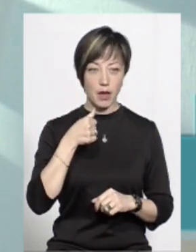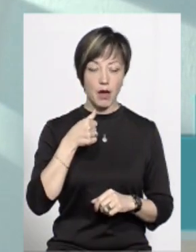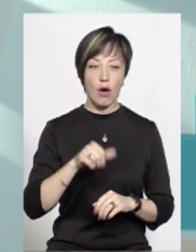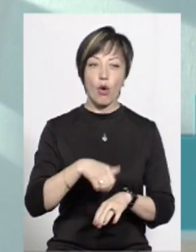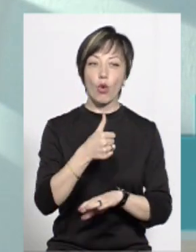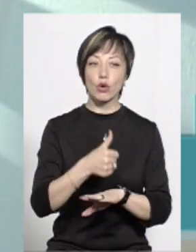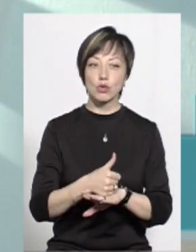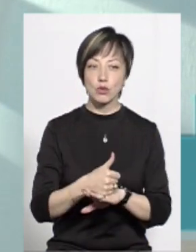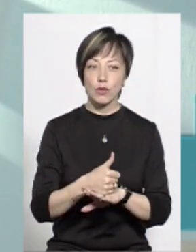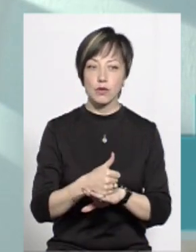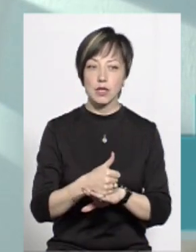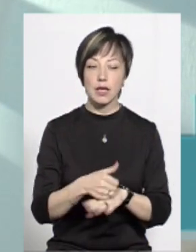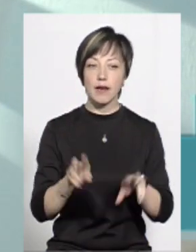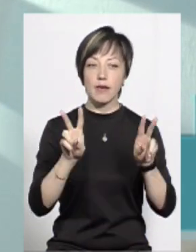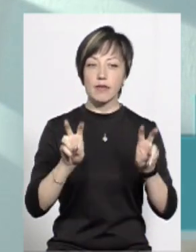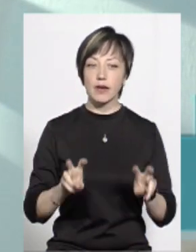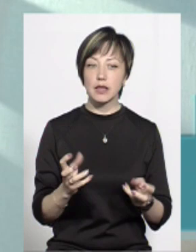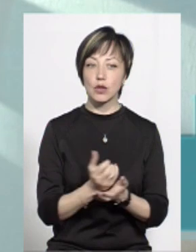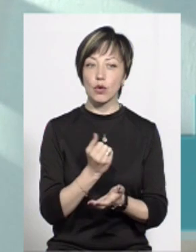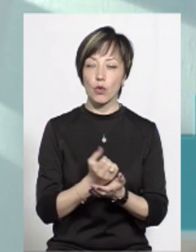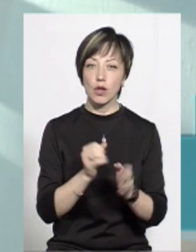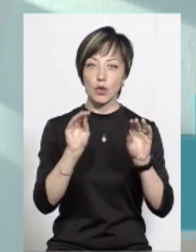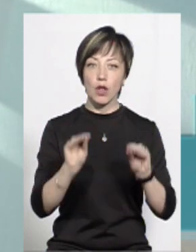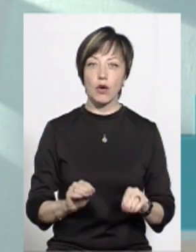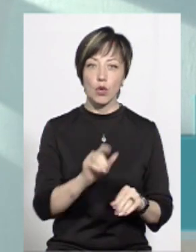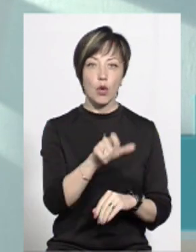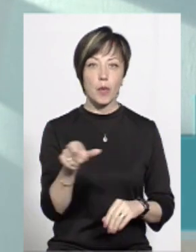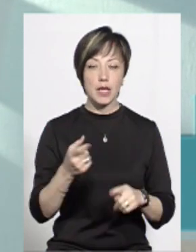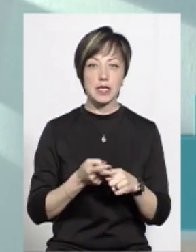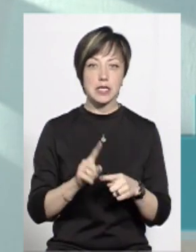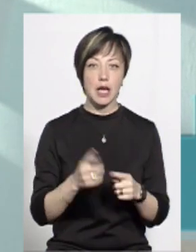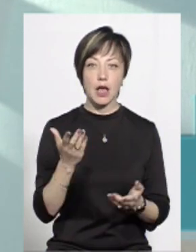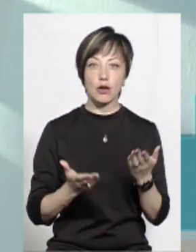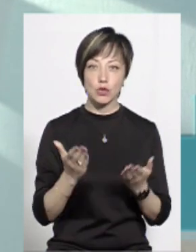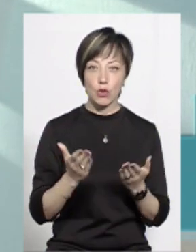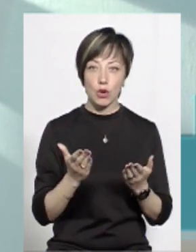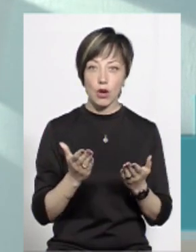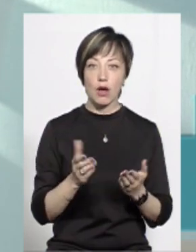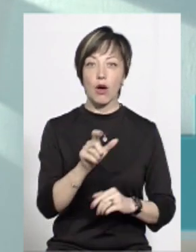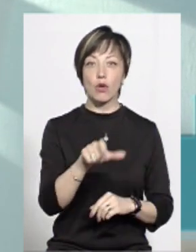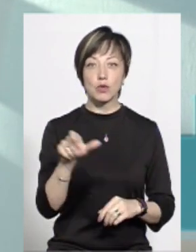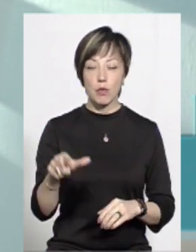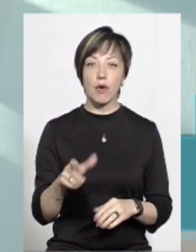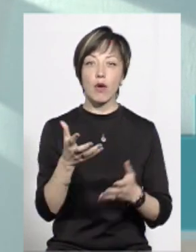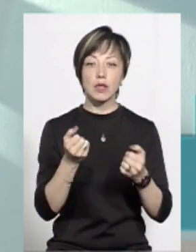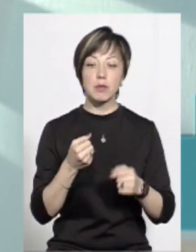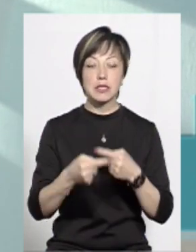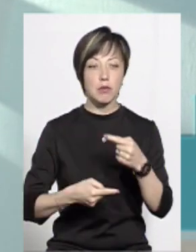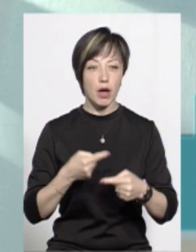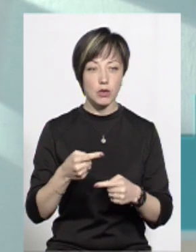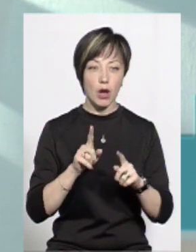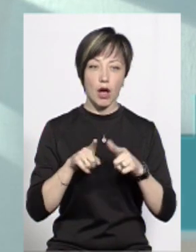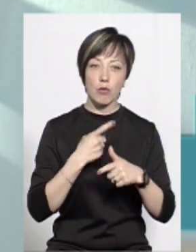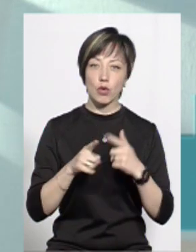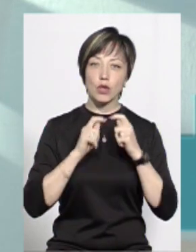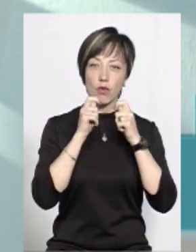Тобто основні види доходів, які декларують громадяни, це якщо фізична особа громадянин отримав спадок або